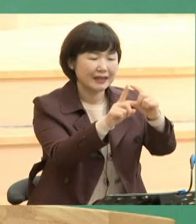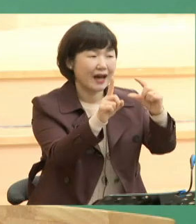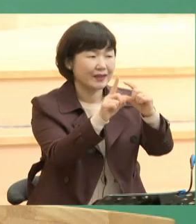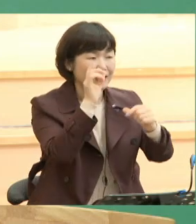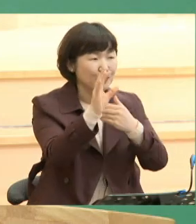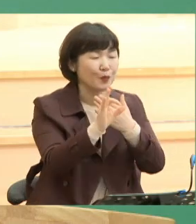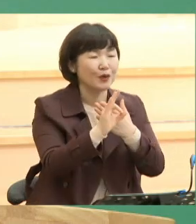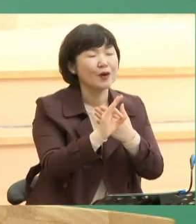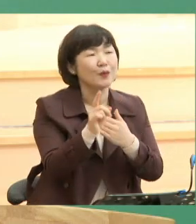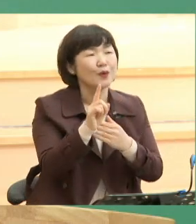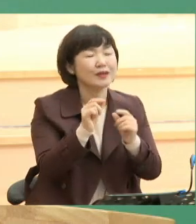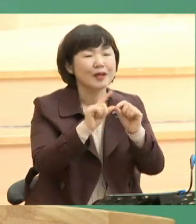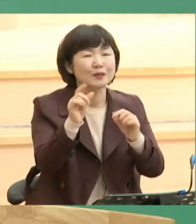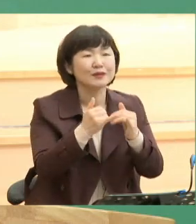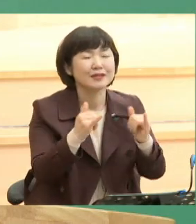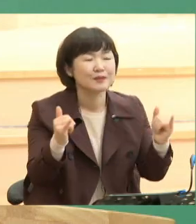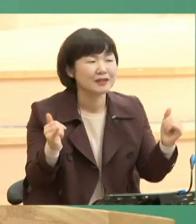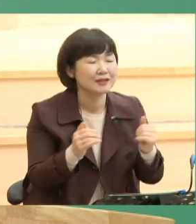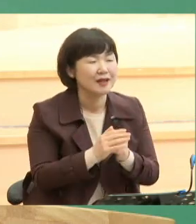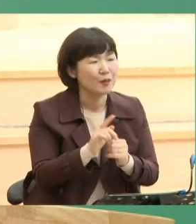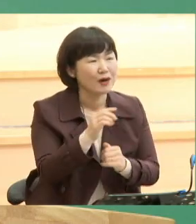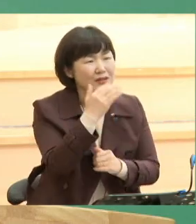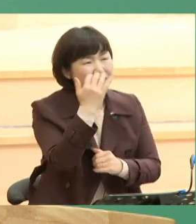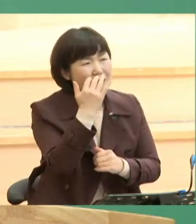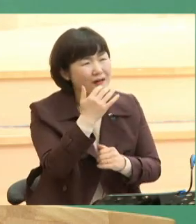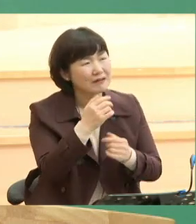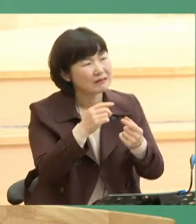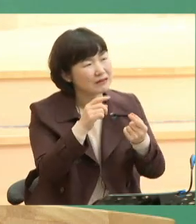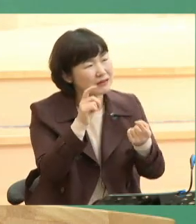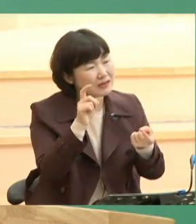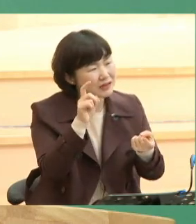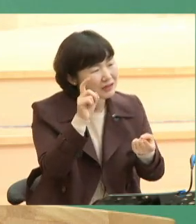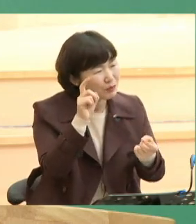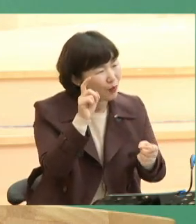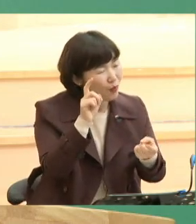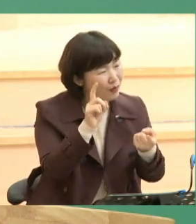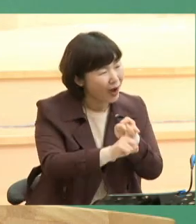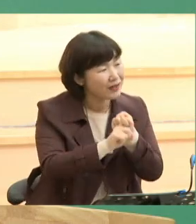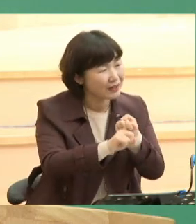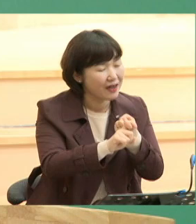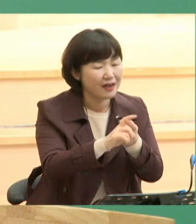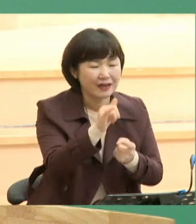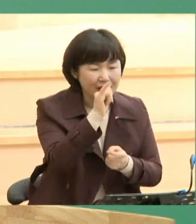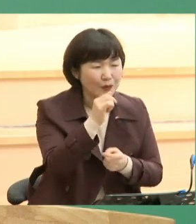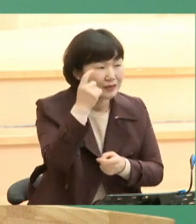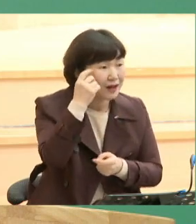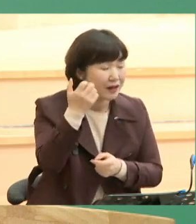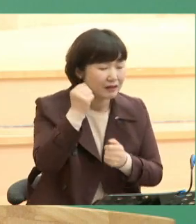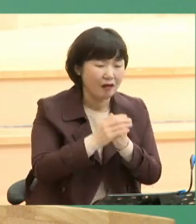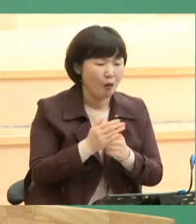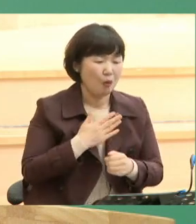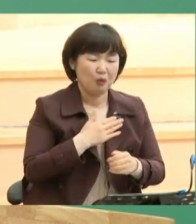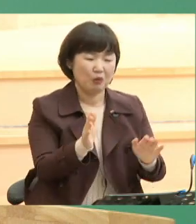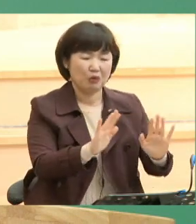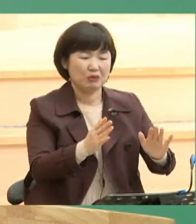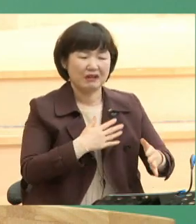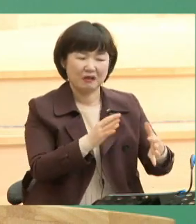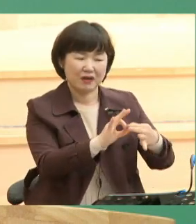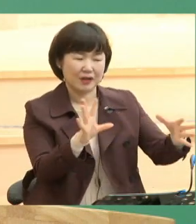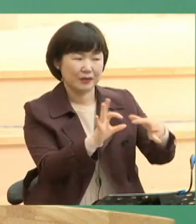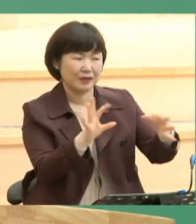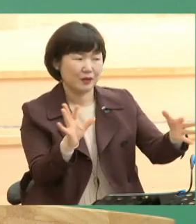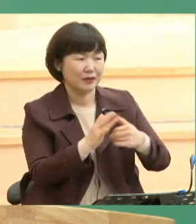뭐든 뭐 성적인 욕구 뭐 그런 줄 알고 또 나름 뭐 그런 아니다 나는 것을 갈 수